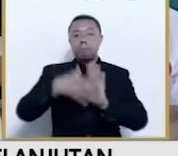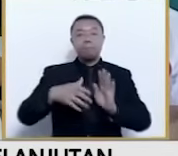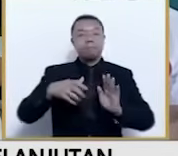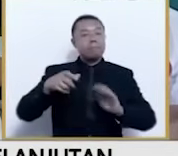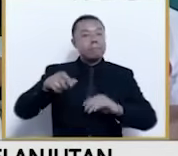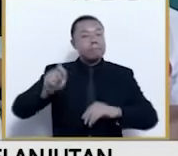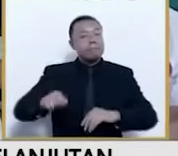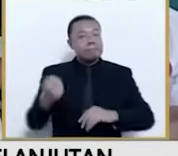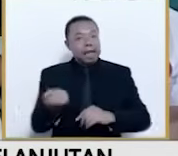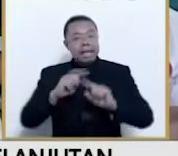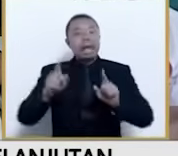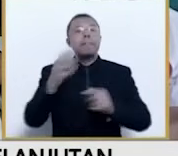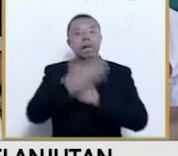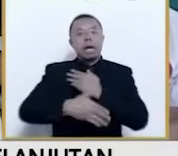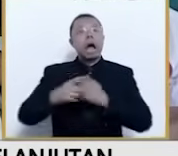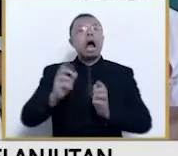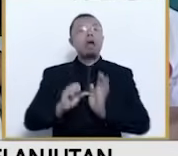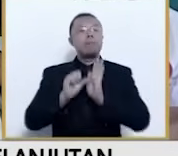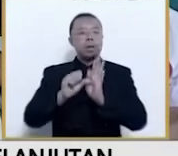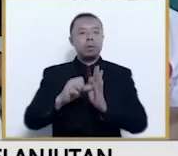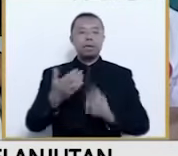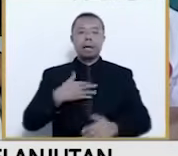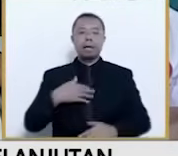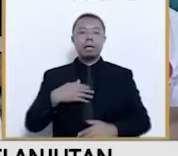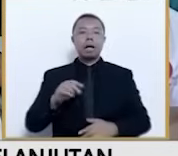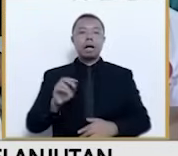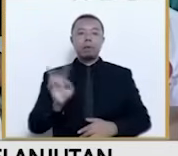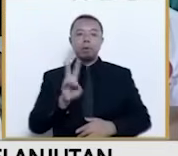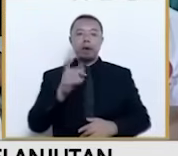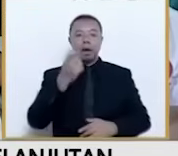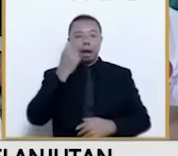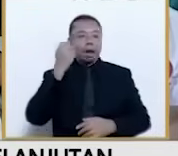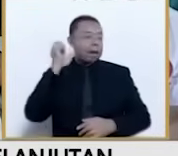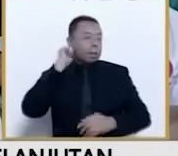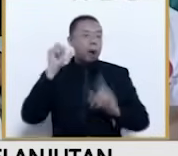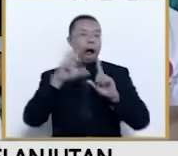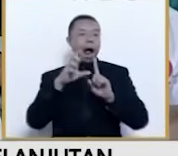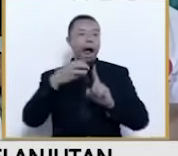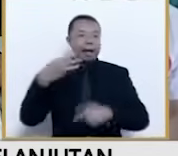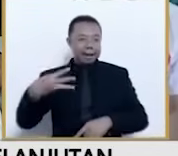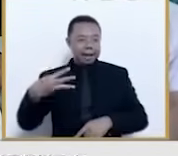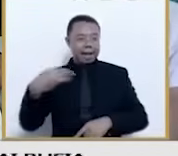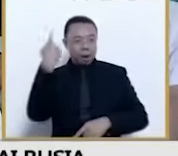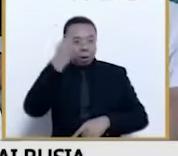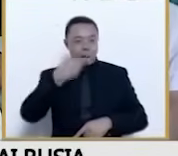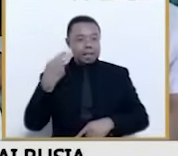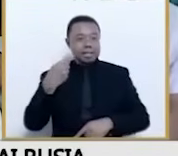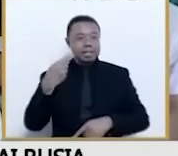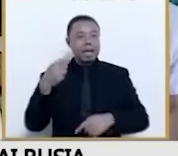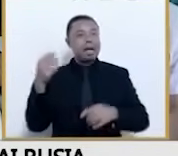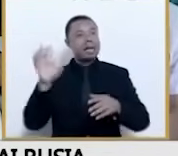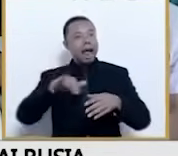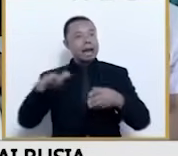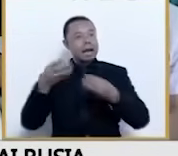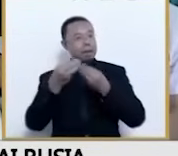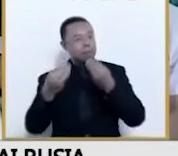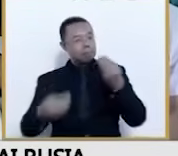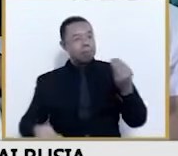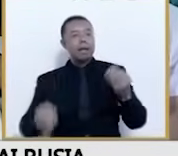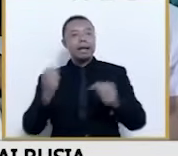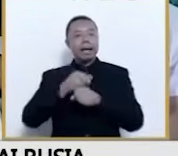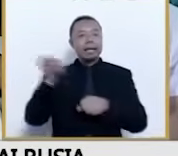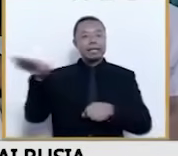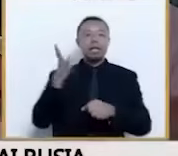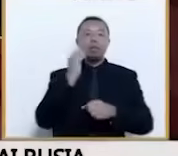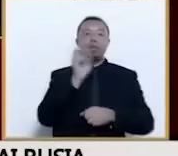tapi negara harus hadir. Saya hadir bersama Mbak Ade, ini adalah wajah dari generasi Gen Z, usia